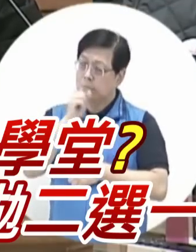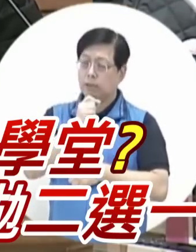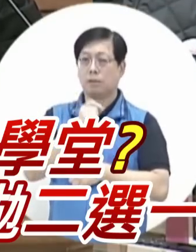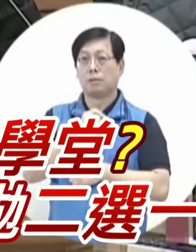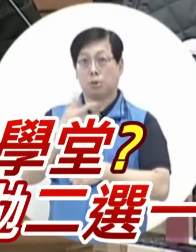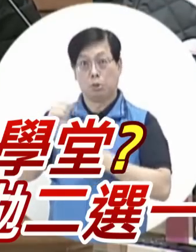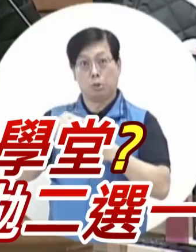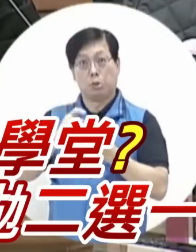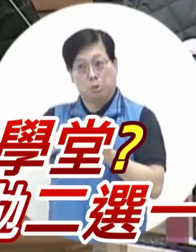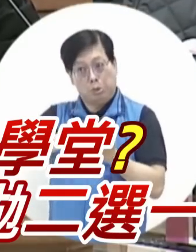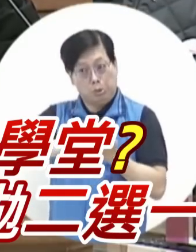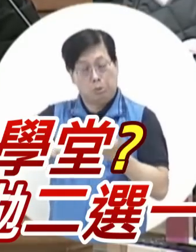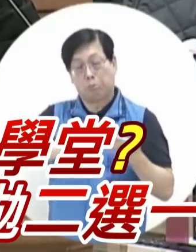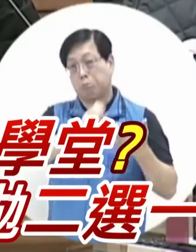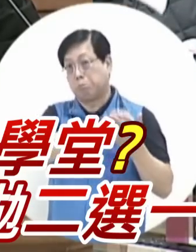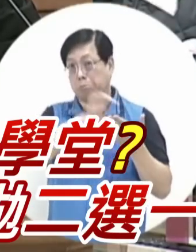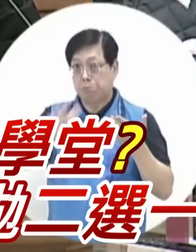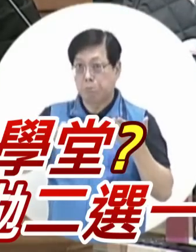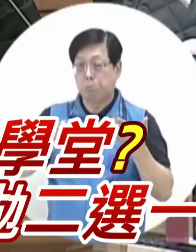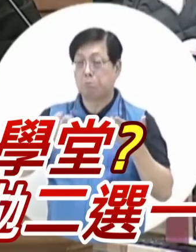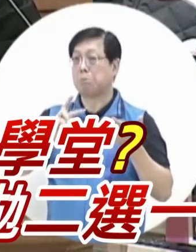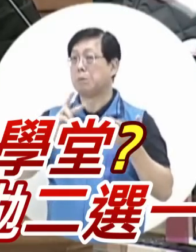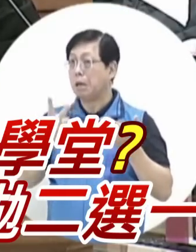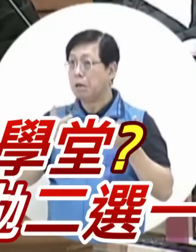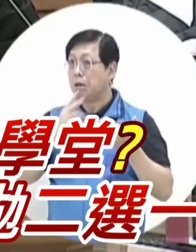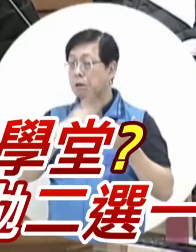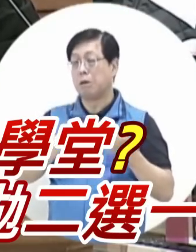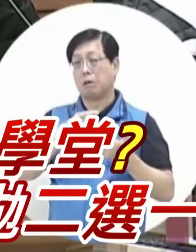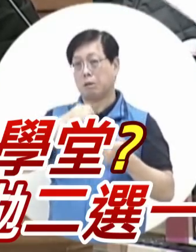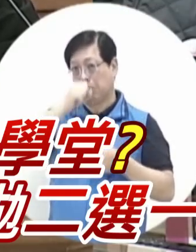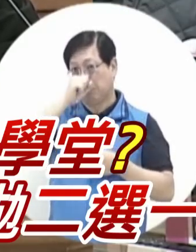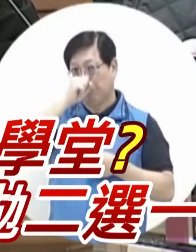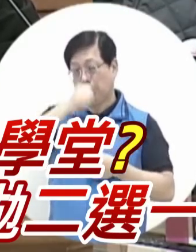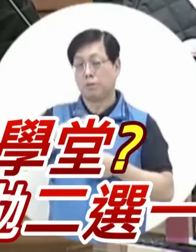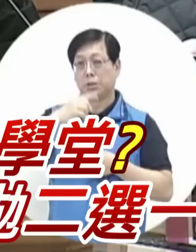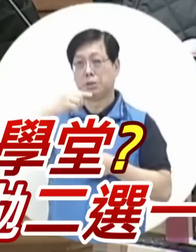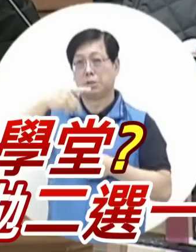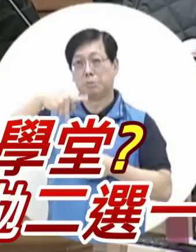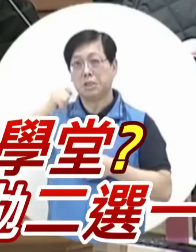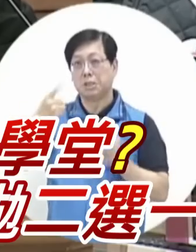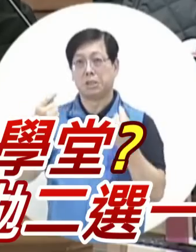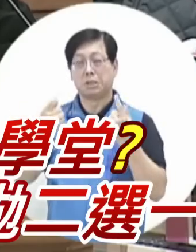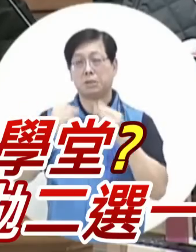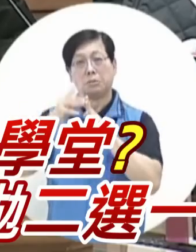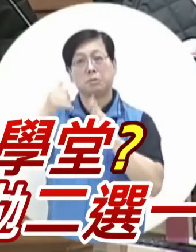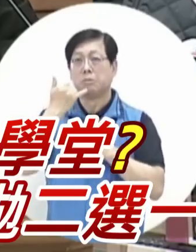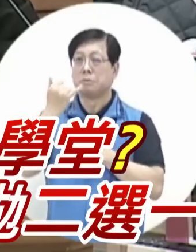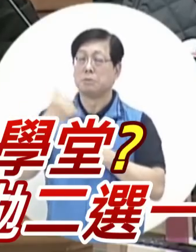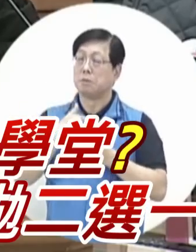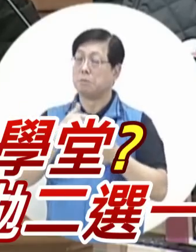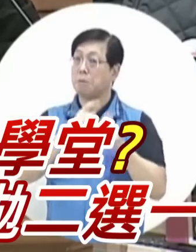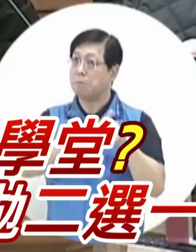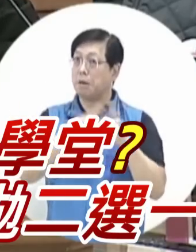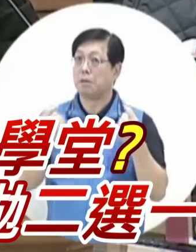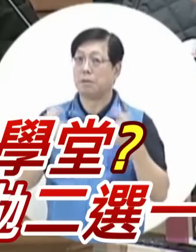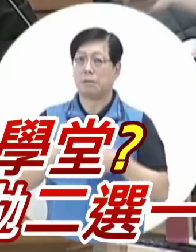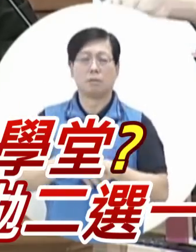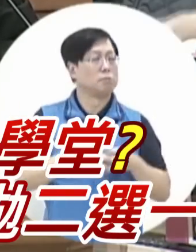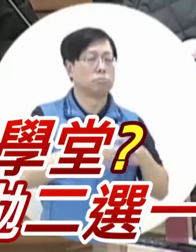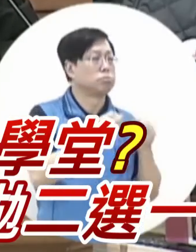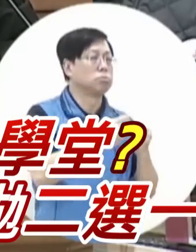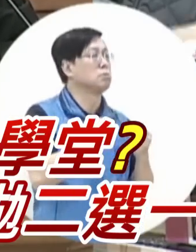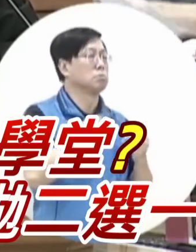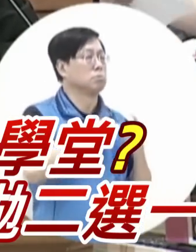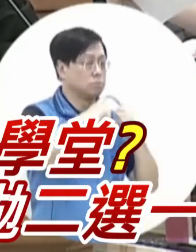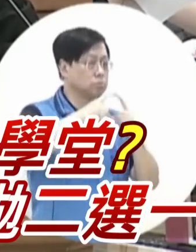申论题是用抄写的，或者是说这个厚厚 GPT 复制贴上的，还是旁边那个局长、啊、你是不是开着厚厚 GPT？、 啊、不用不用， 没有， 我自己